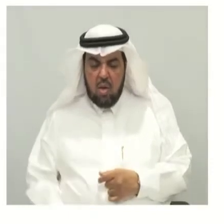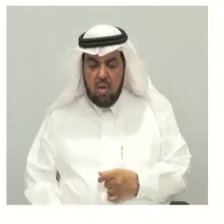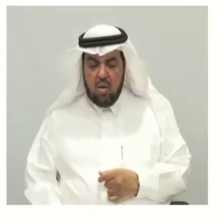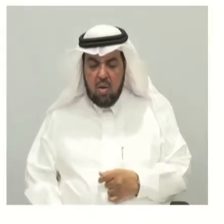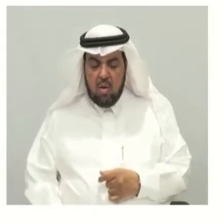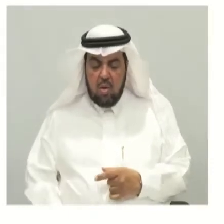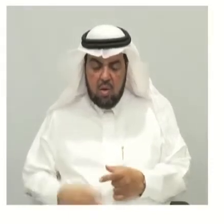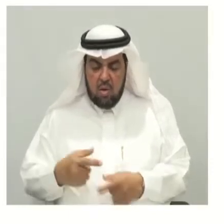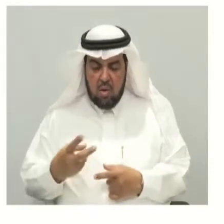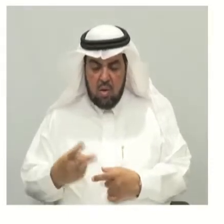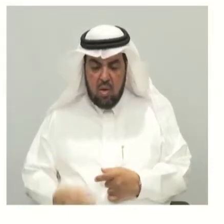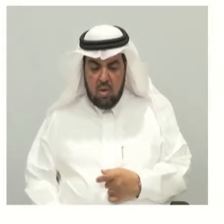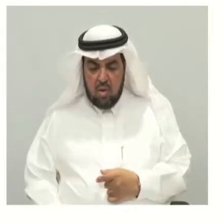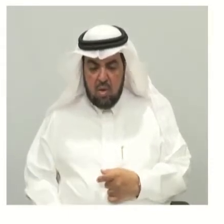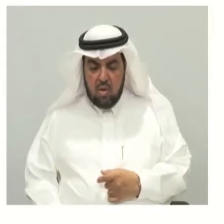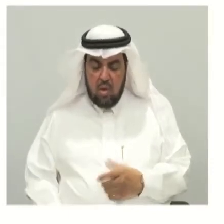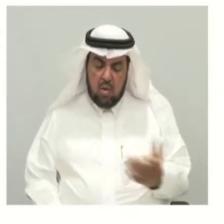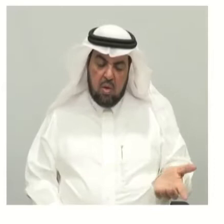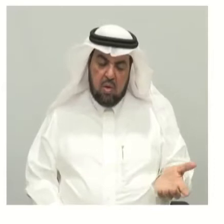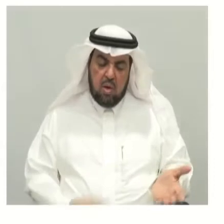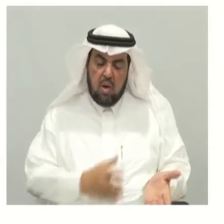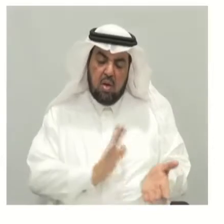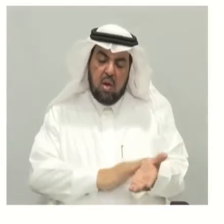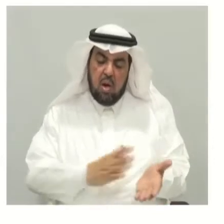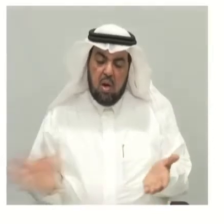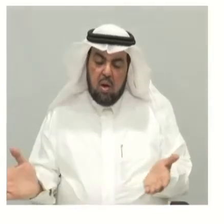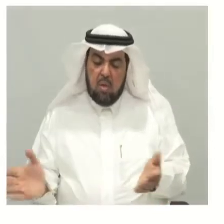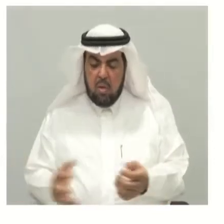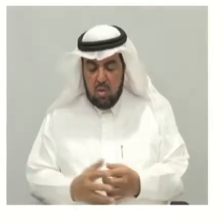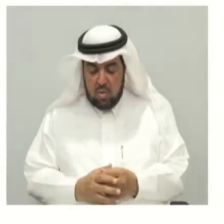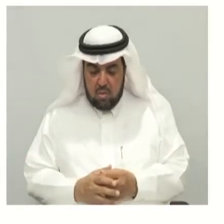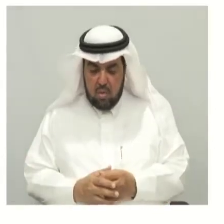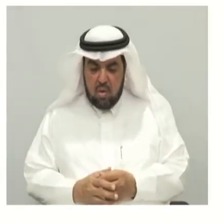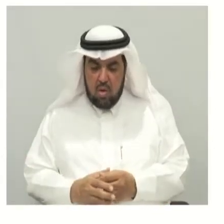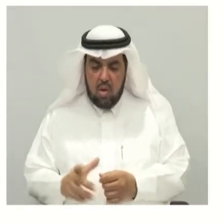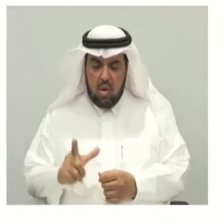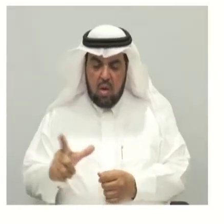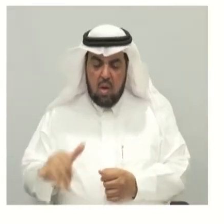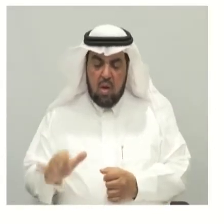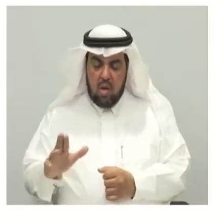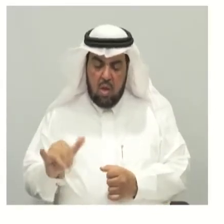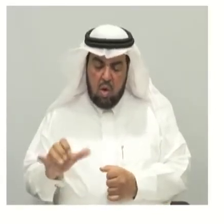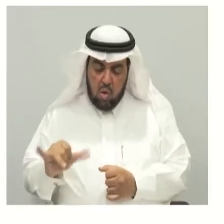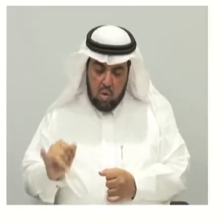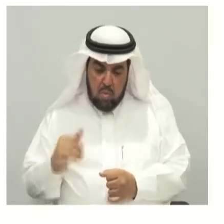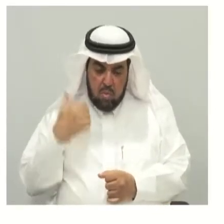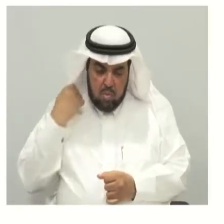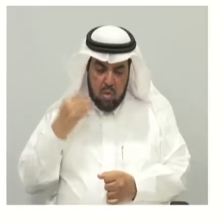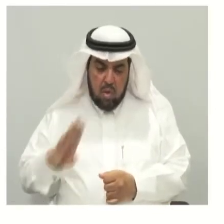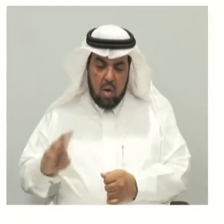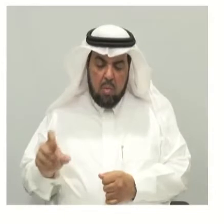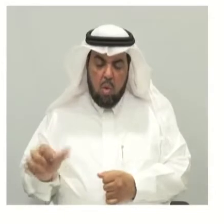نبدأ دورتنا الثانية باليسار إلى اليمين، من اليسار إلى اليمين. ليثيوم، بريليوم، بورن،